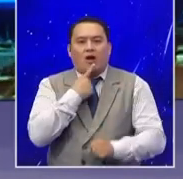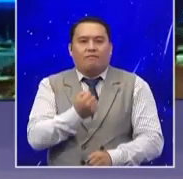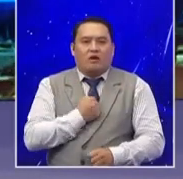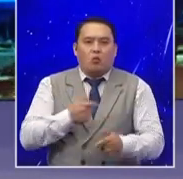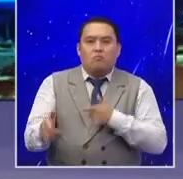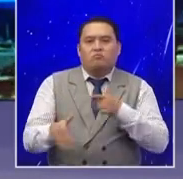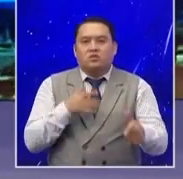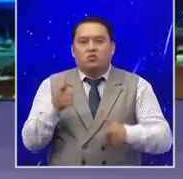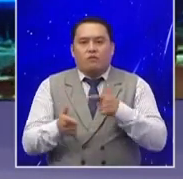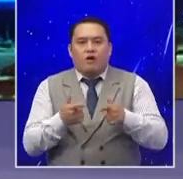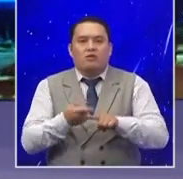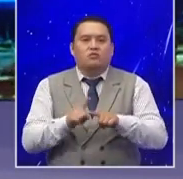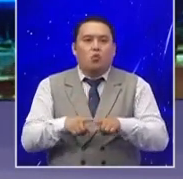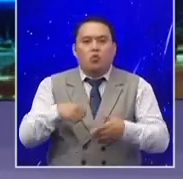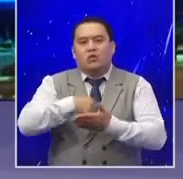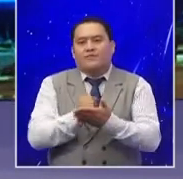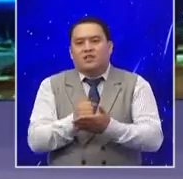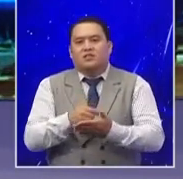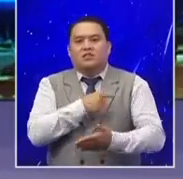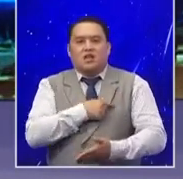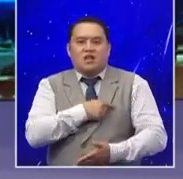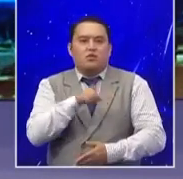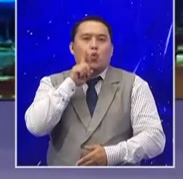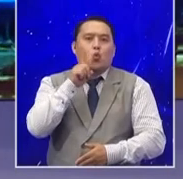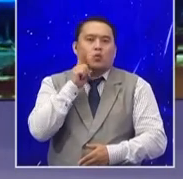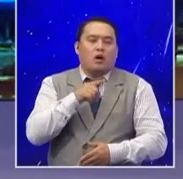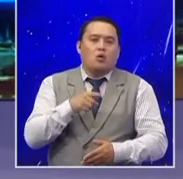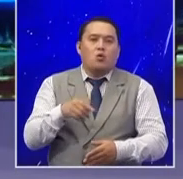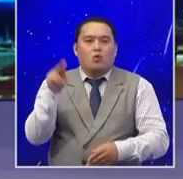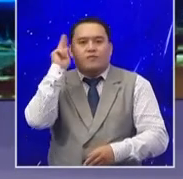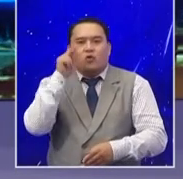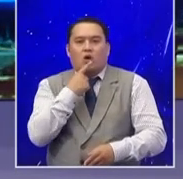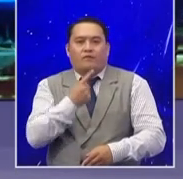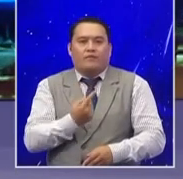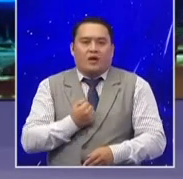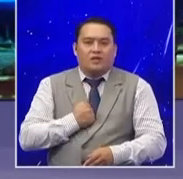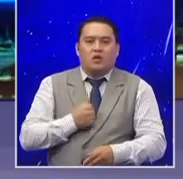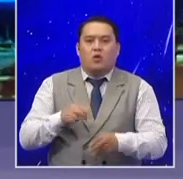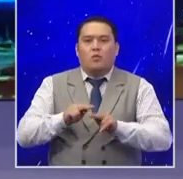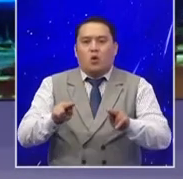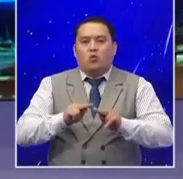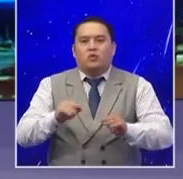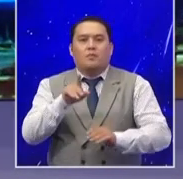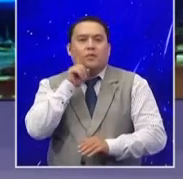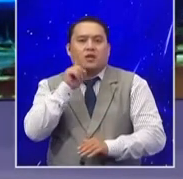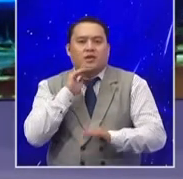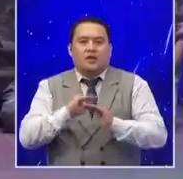боевой подготовкой. Тем самым, утверждают тренеры, юным спортсменам прививают военно-патриотический дух с малых лет.